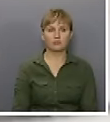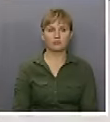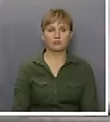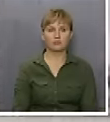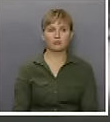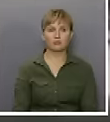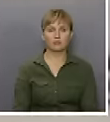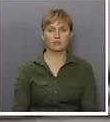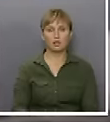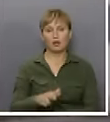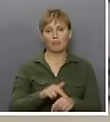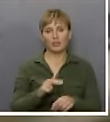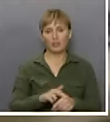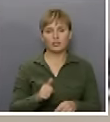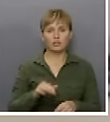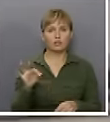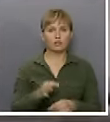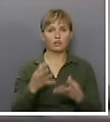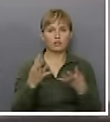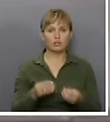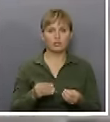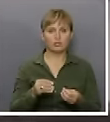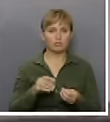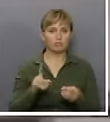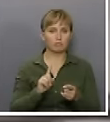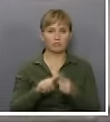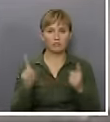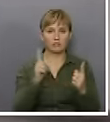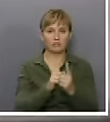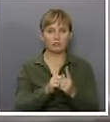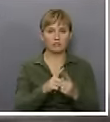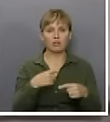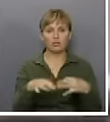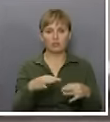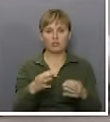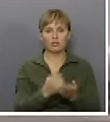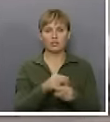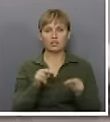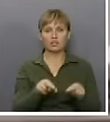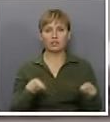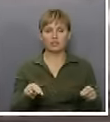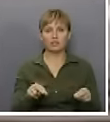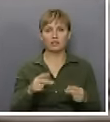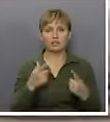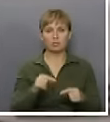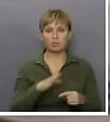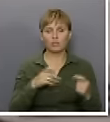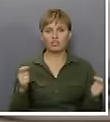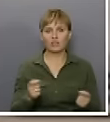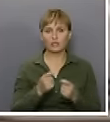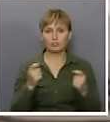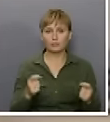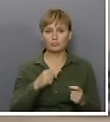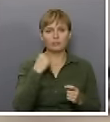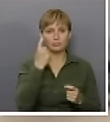стреляют полиция в тот же день вышла на след нарушителей автомобили обнаружили на стоянки заведения где проходила свадьба